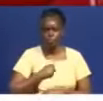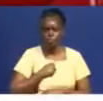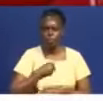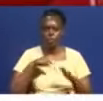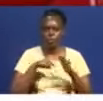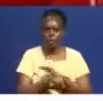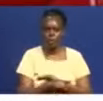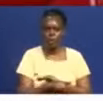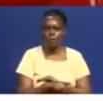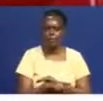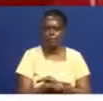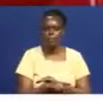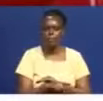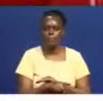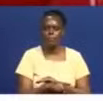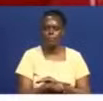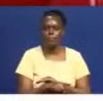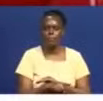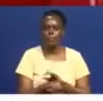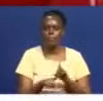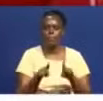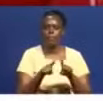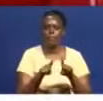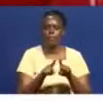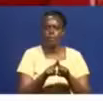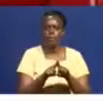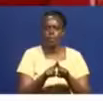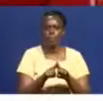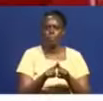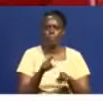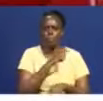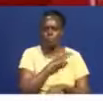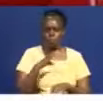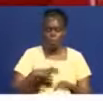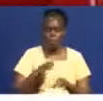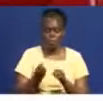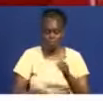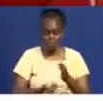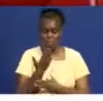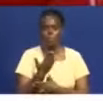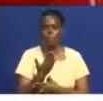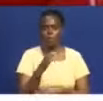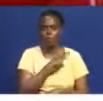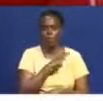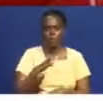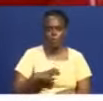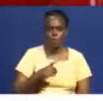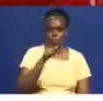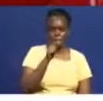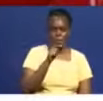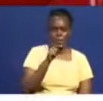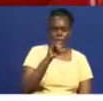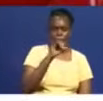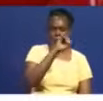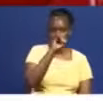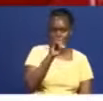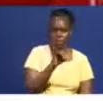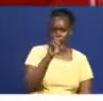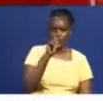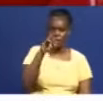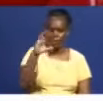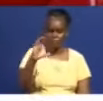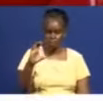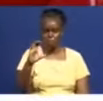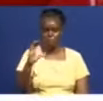speaker. Tume ilitengezwa hapa katika taifa la Kenya, tume ya TGRC, na